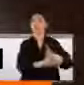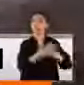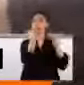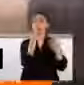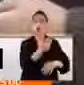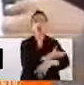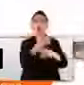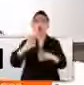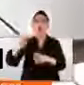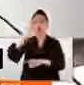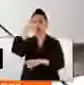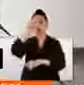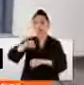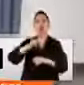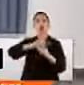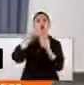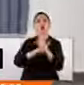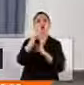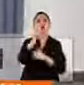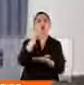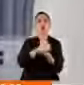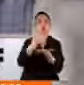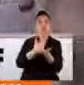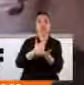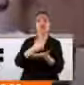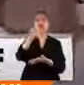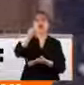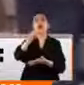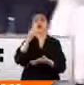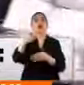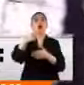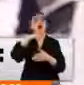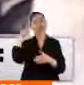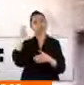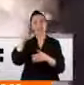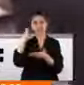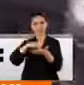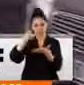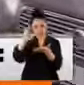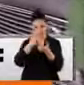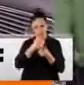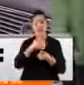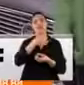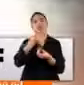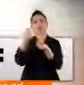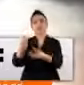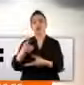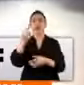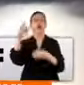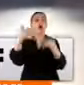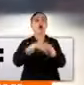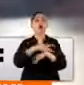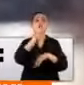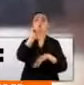olan illerde yalnızca bu hafta sonu nikah ve düğün için önceden tarih alanlar kısıtlamadan muaf tutulacak. Akşam 21 ile